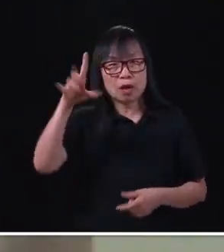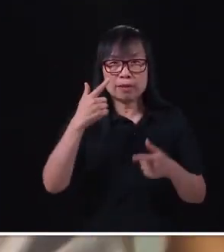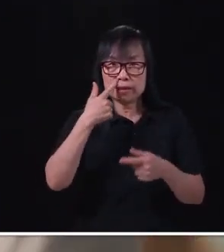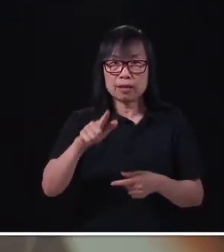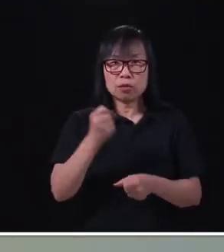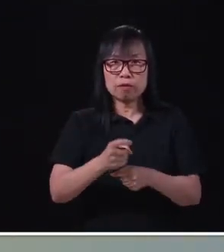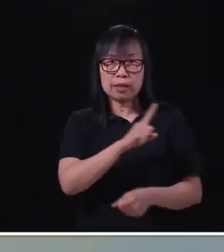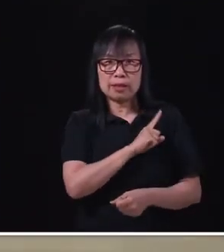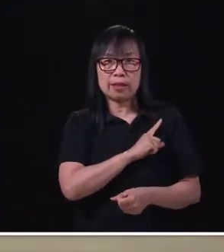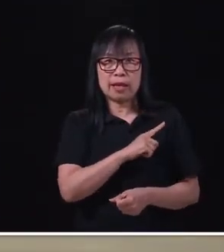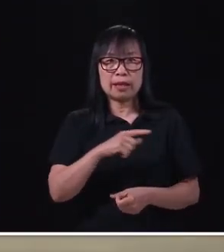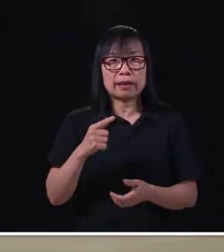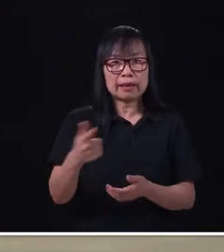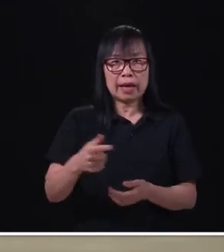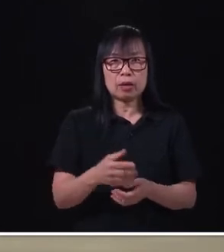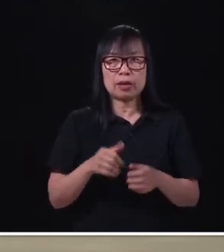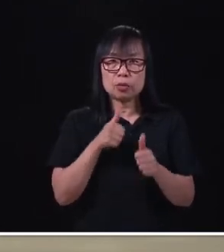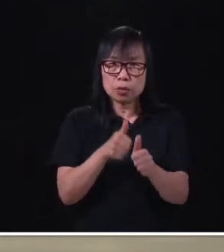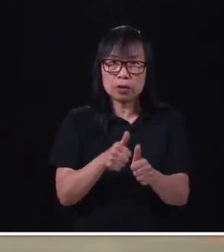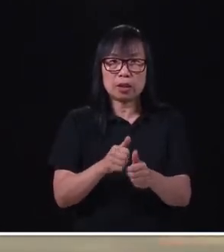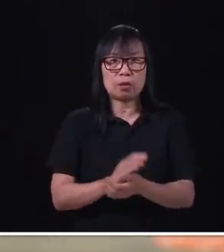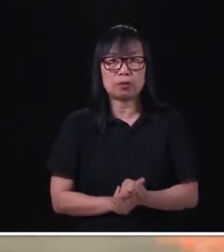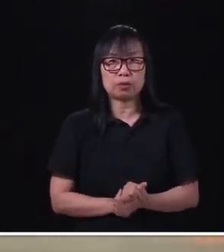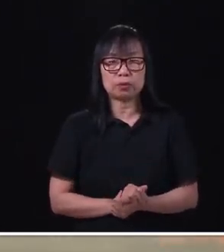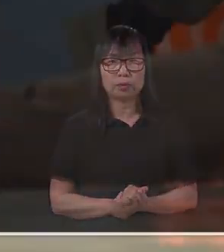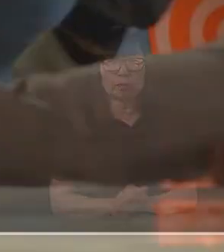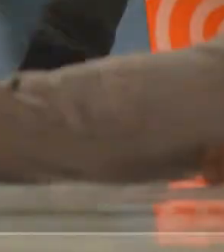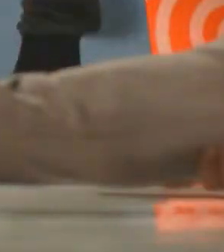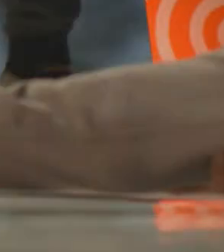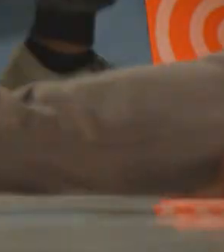新、做回自己，就更加是他们追求的境界。